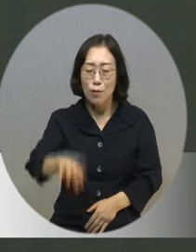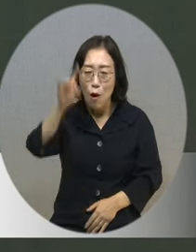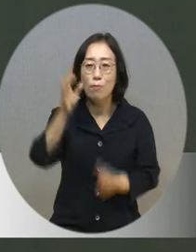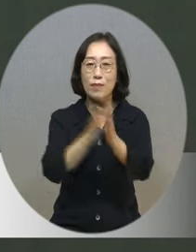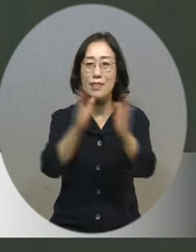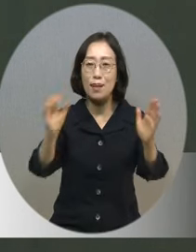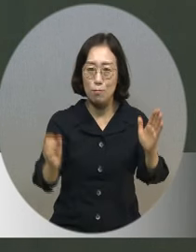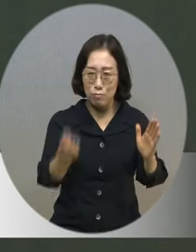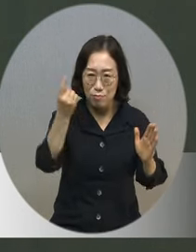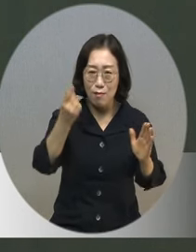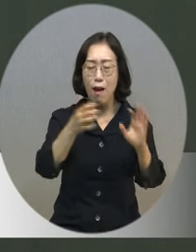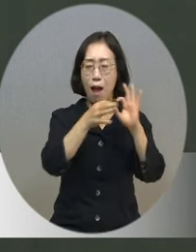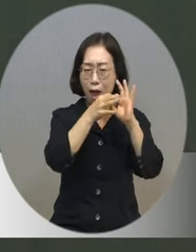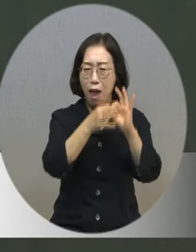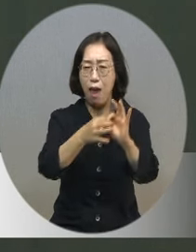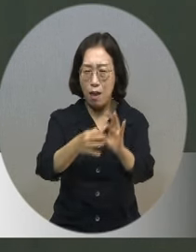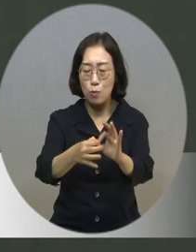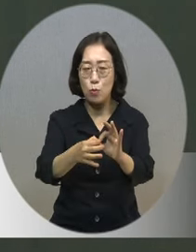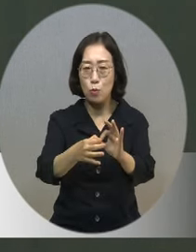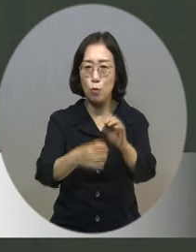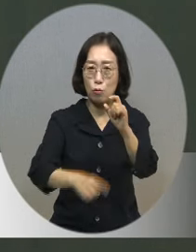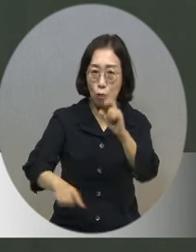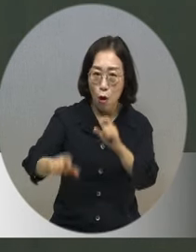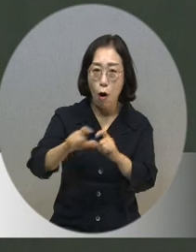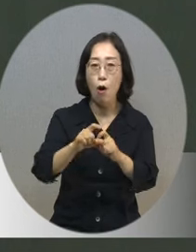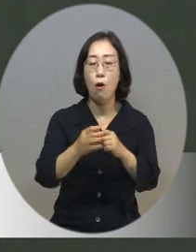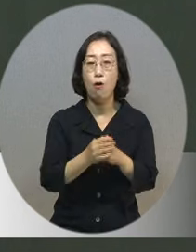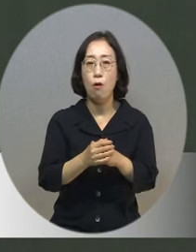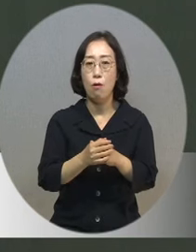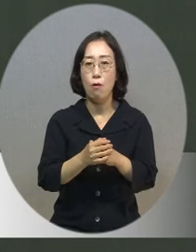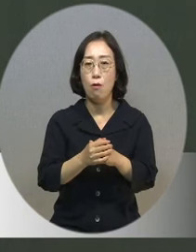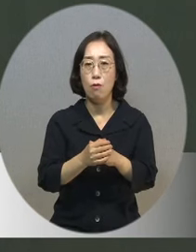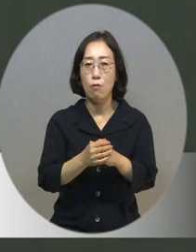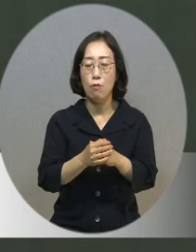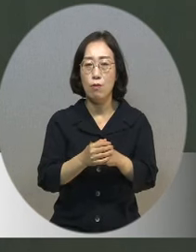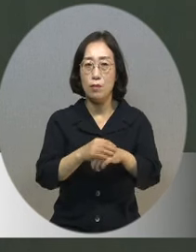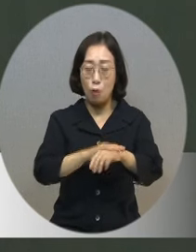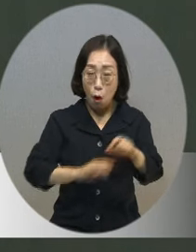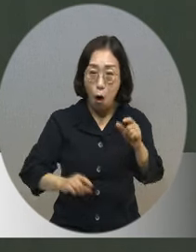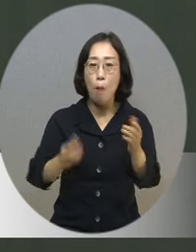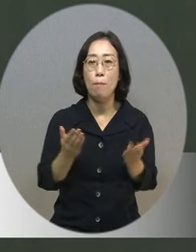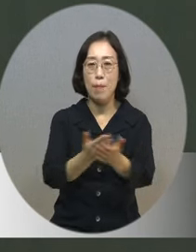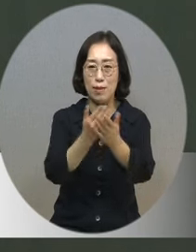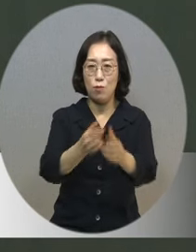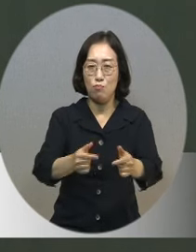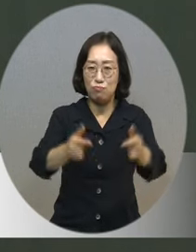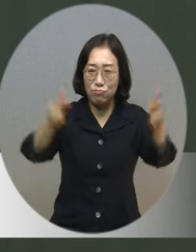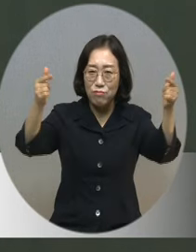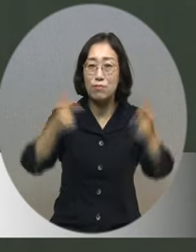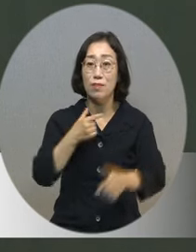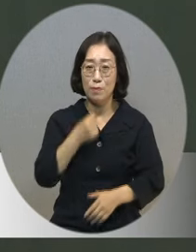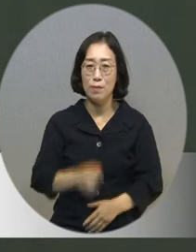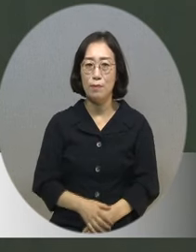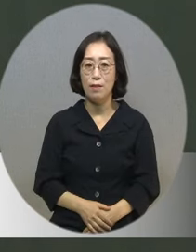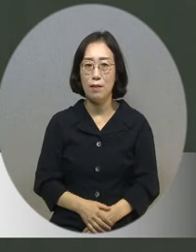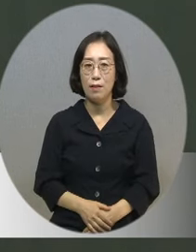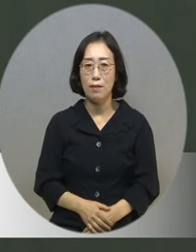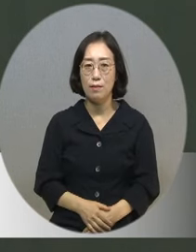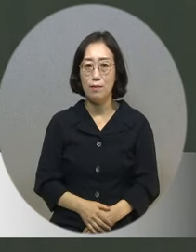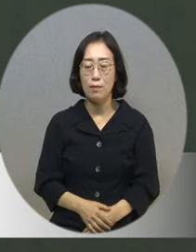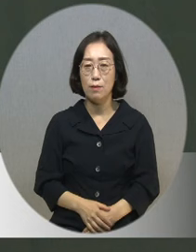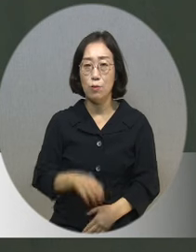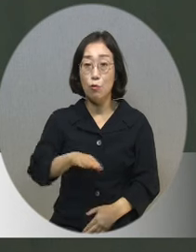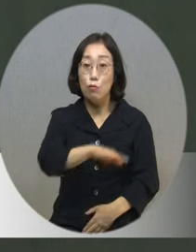앞으로도 그렇게 조금씩 조금씩 느리지만 천천히 성장해 나가려고 합니다.